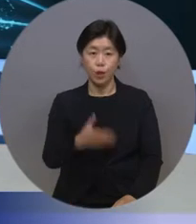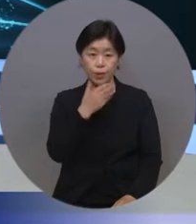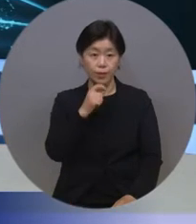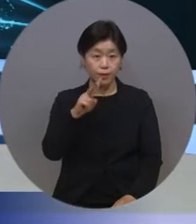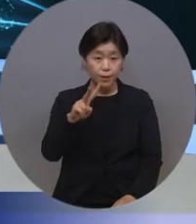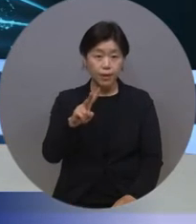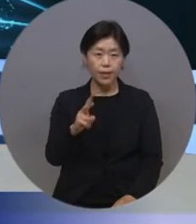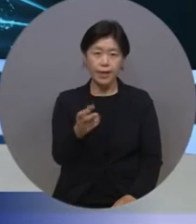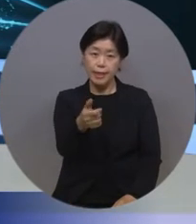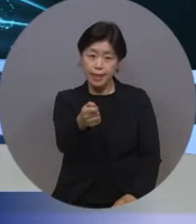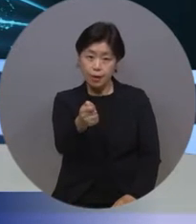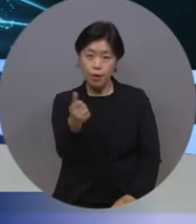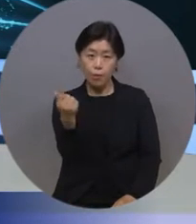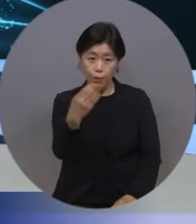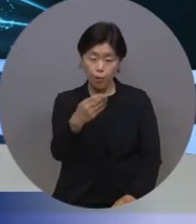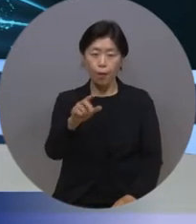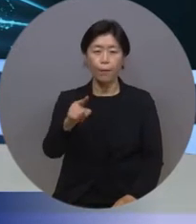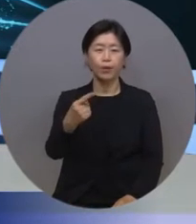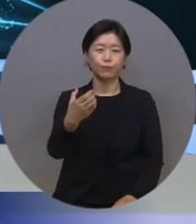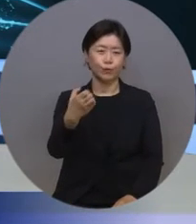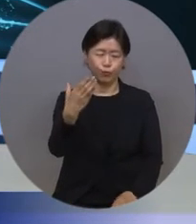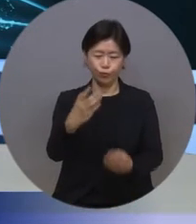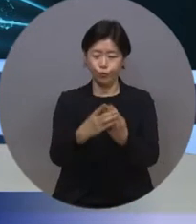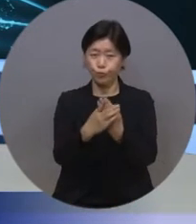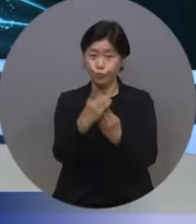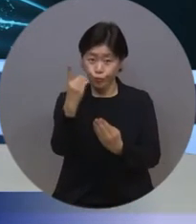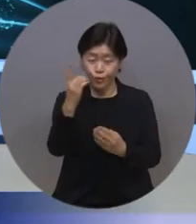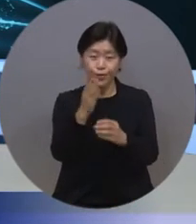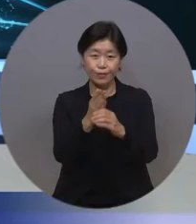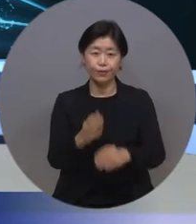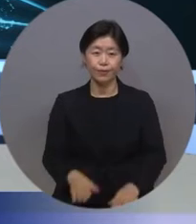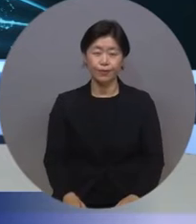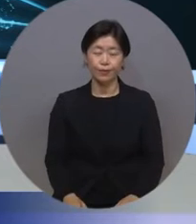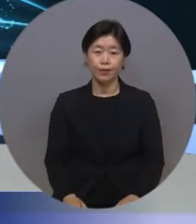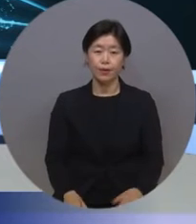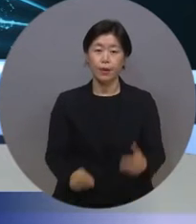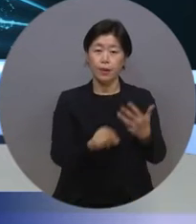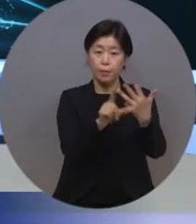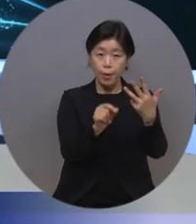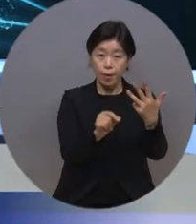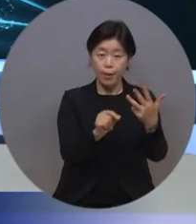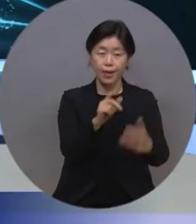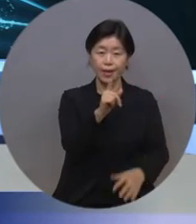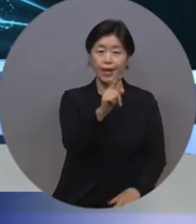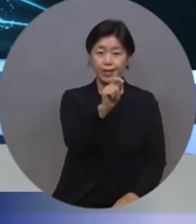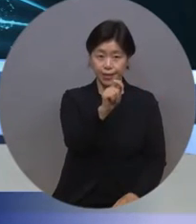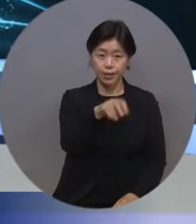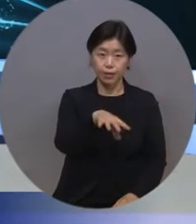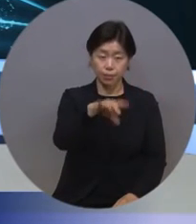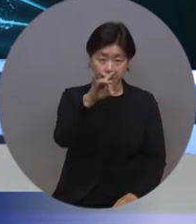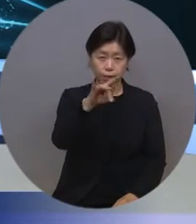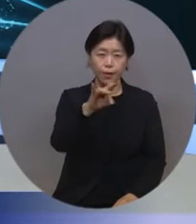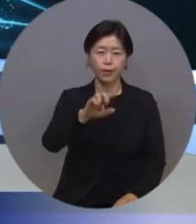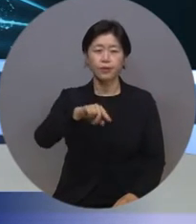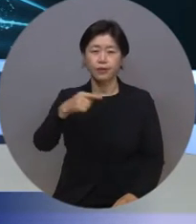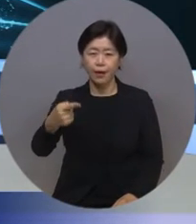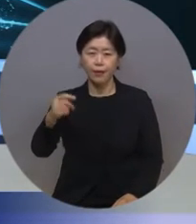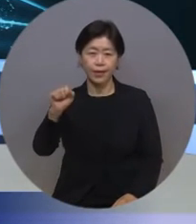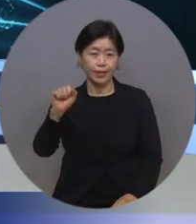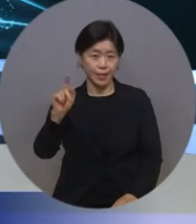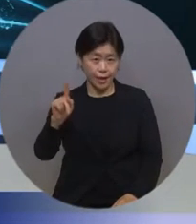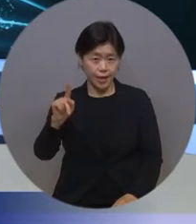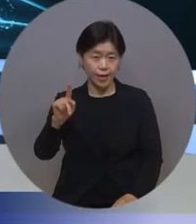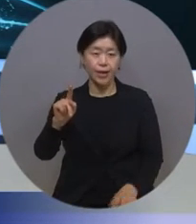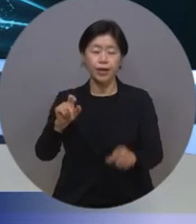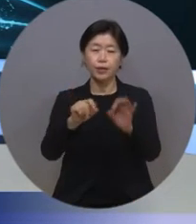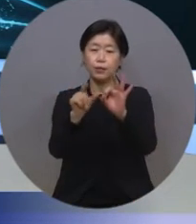복지tv 채널 번호가 199번으로 단일화됩니다 지난 8월 KT 올레 tv를 시작으로 SK btv도 지난